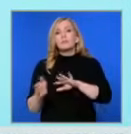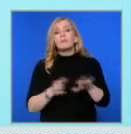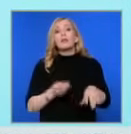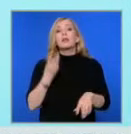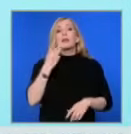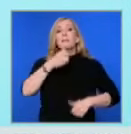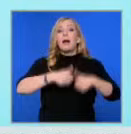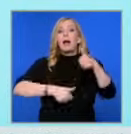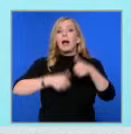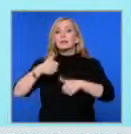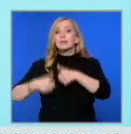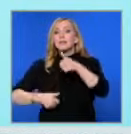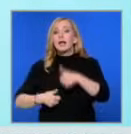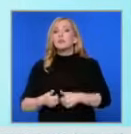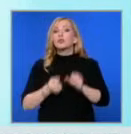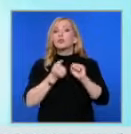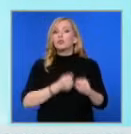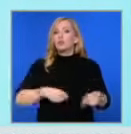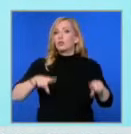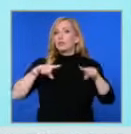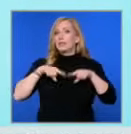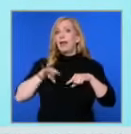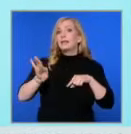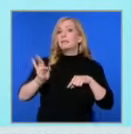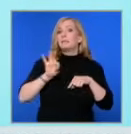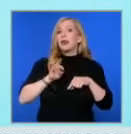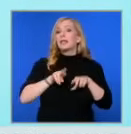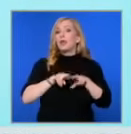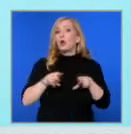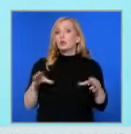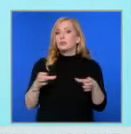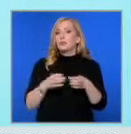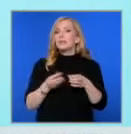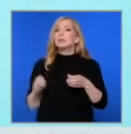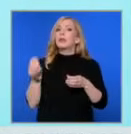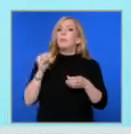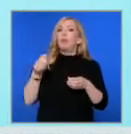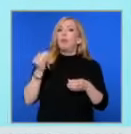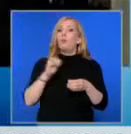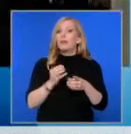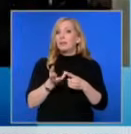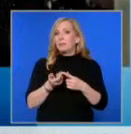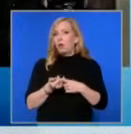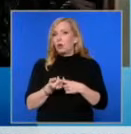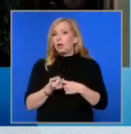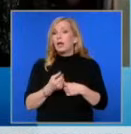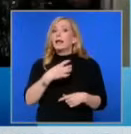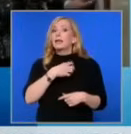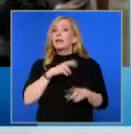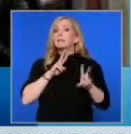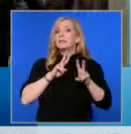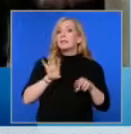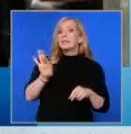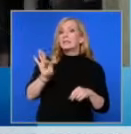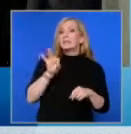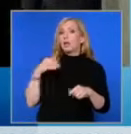кандидати за конституционен съдия номинира Народното събрание, за да бъде попълнена парламентарната квота. От ГЕРБ СДС